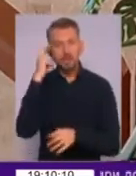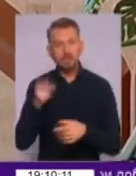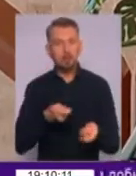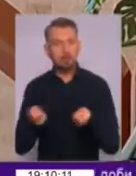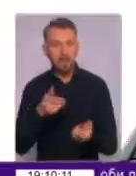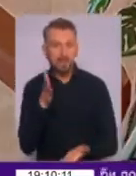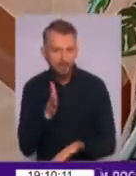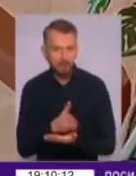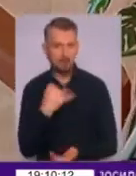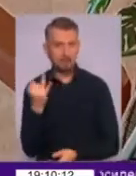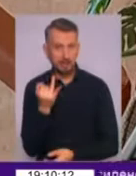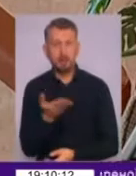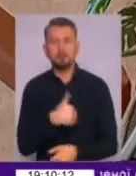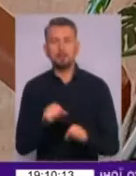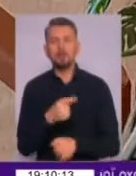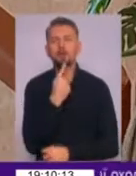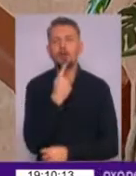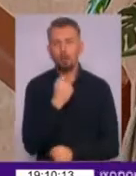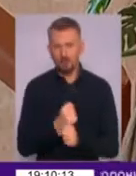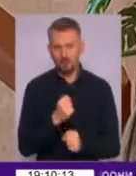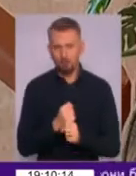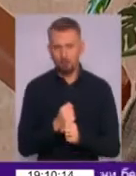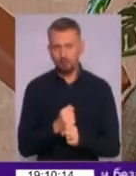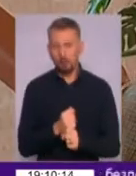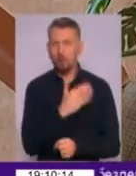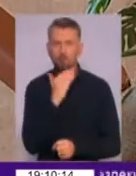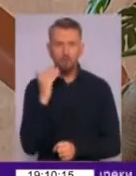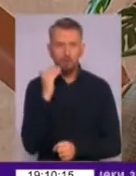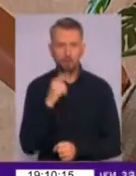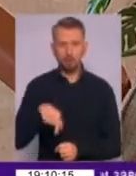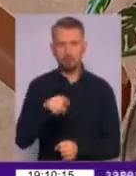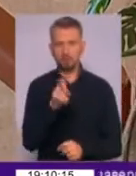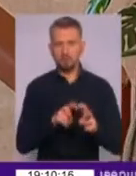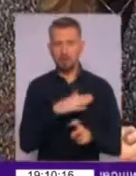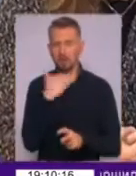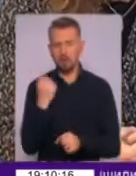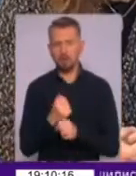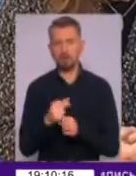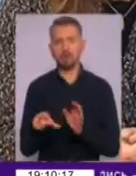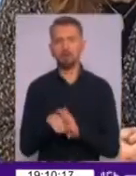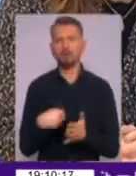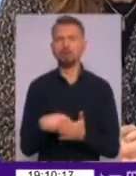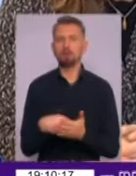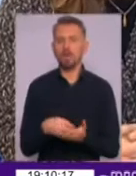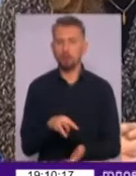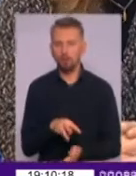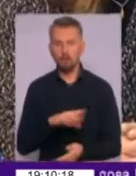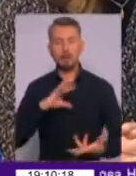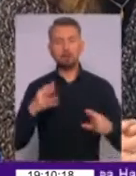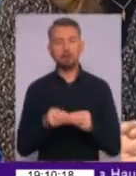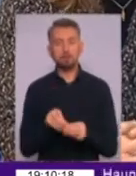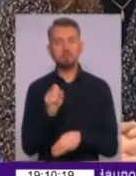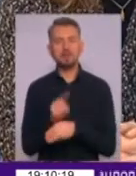це цікаво. Ми можемо спробувати працювати. Хоча дуже багато зараз підприємства не хочуть працювати з бюджетом. Як підсумок, призначення зустрічі